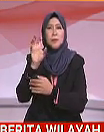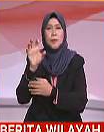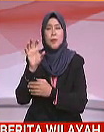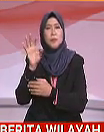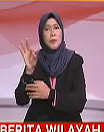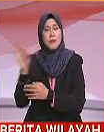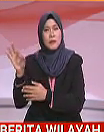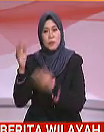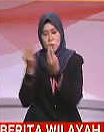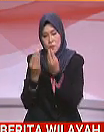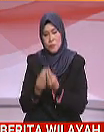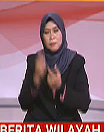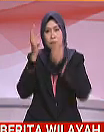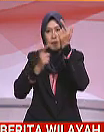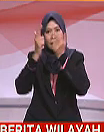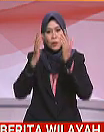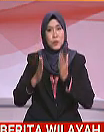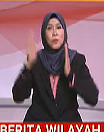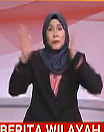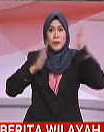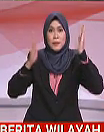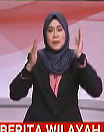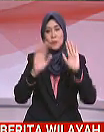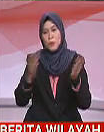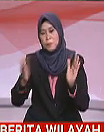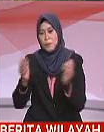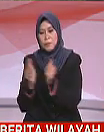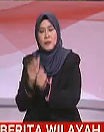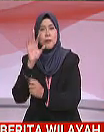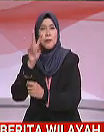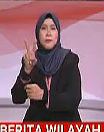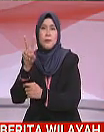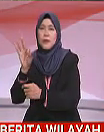7,269 jumlah kemasukan pelancong domestik berbanding